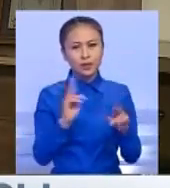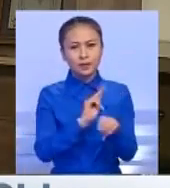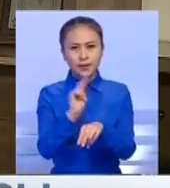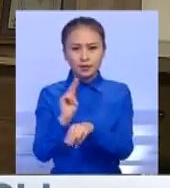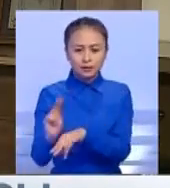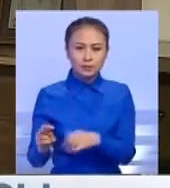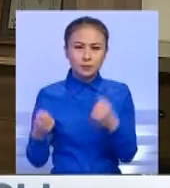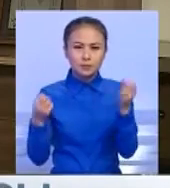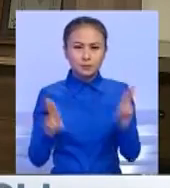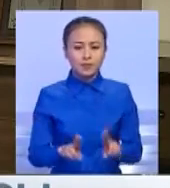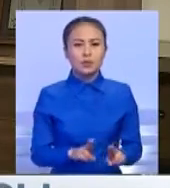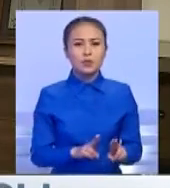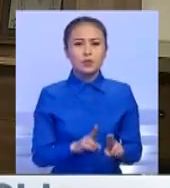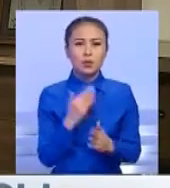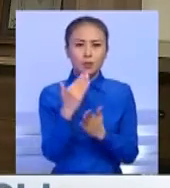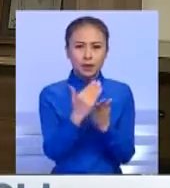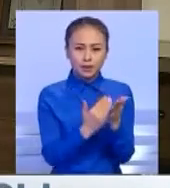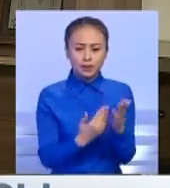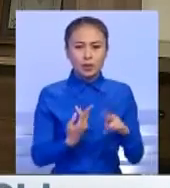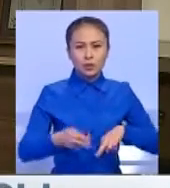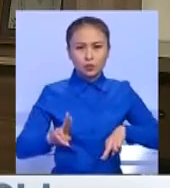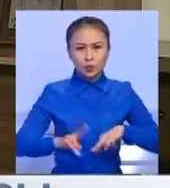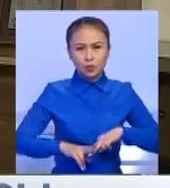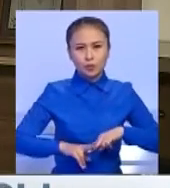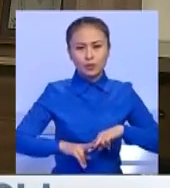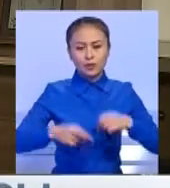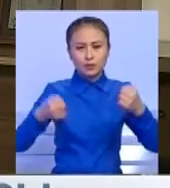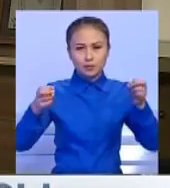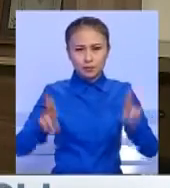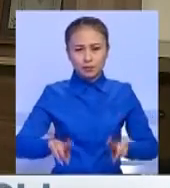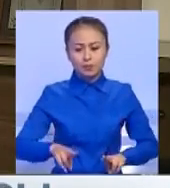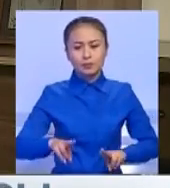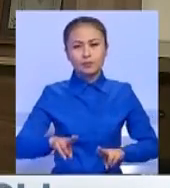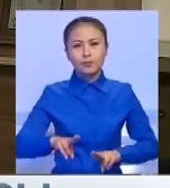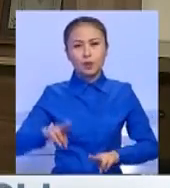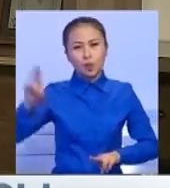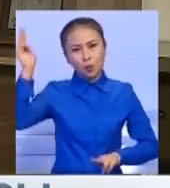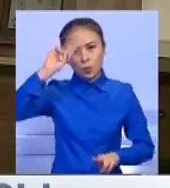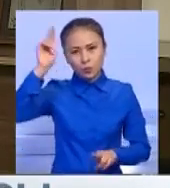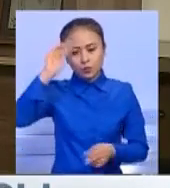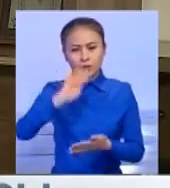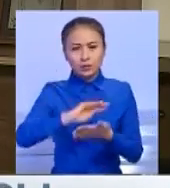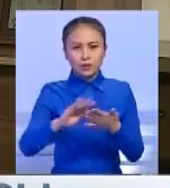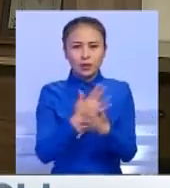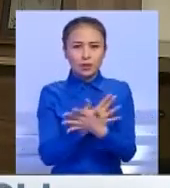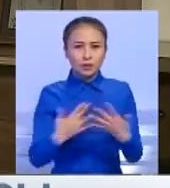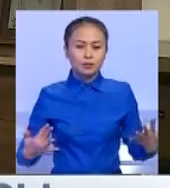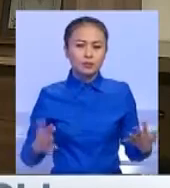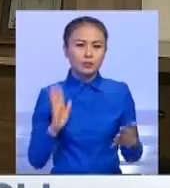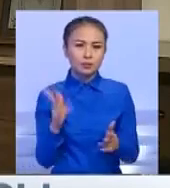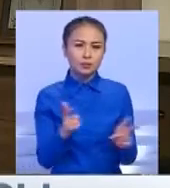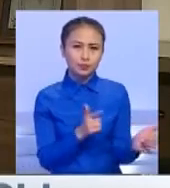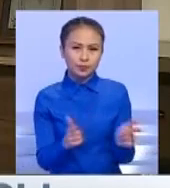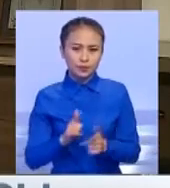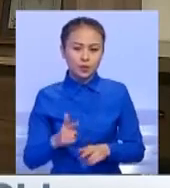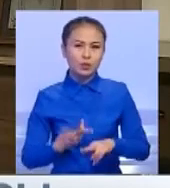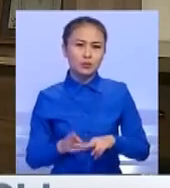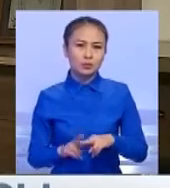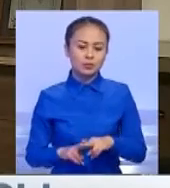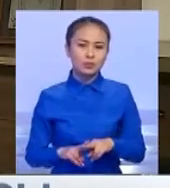сол бағдарламаны беретінде. Соның кейін оларға арнайы жағы оқу әдістемелік құралдарды да дайындаймыз. Сонда